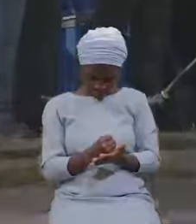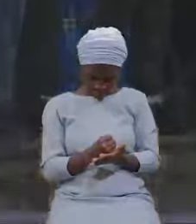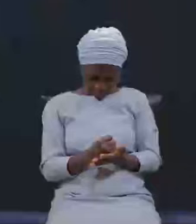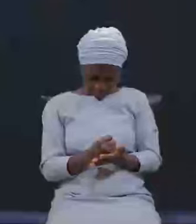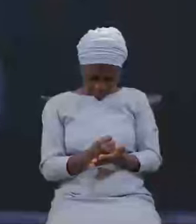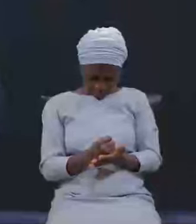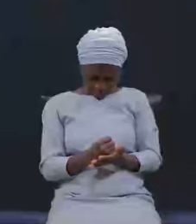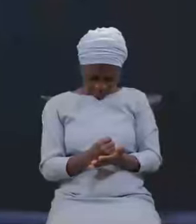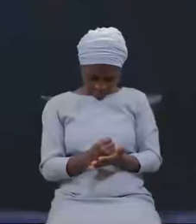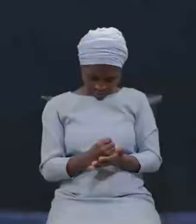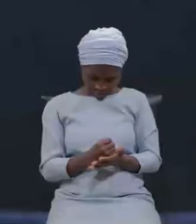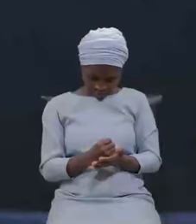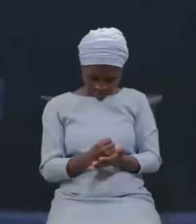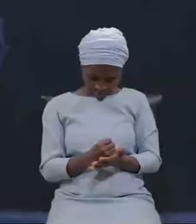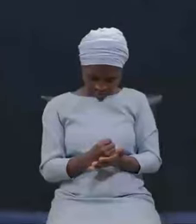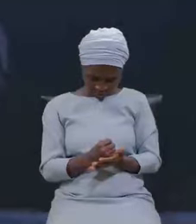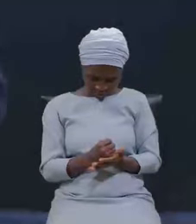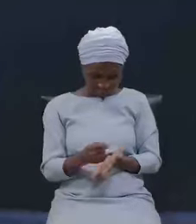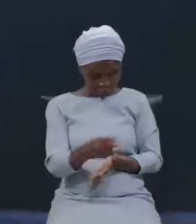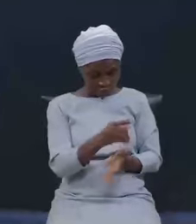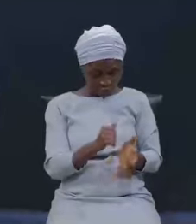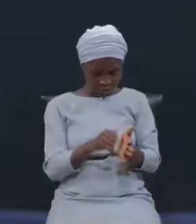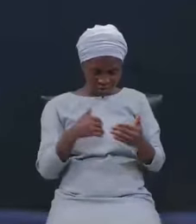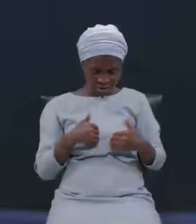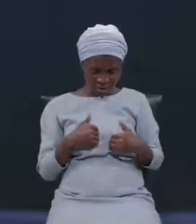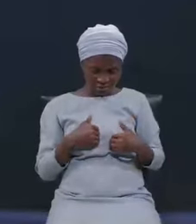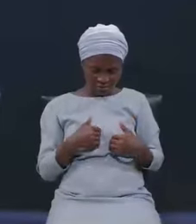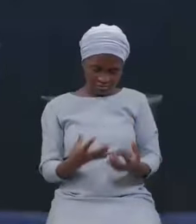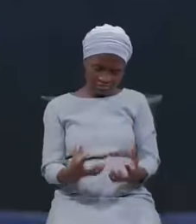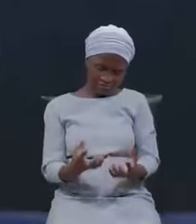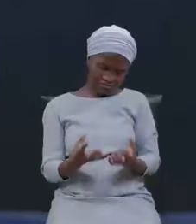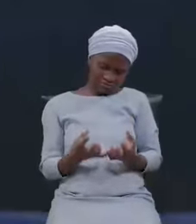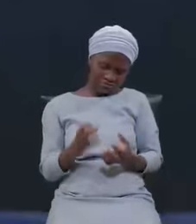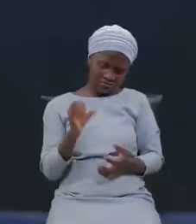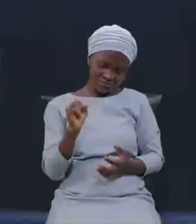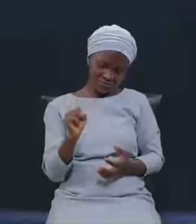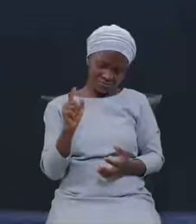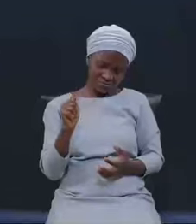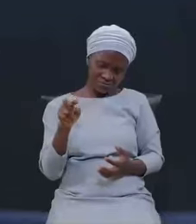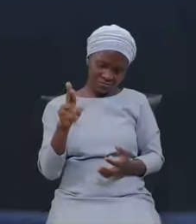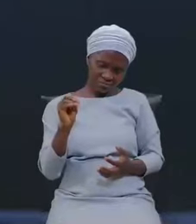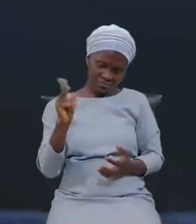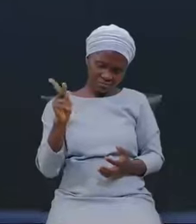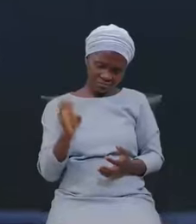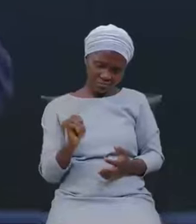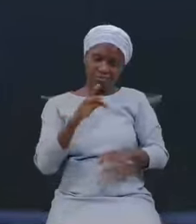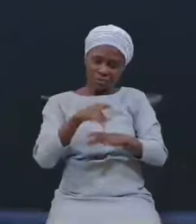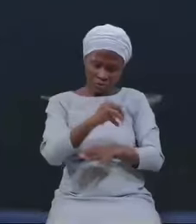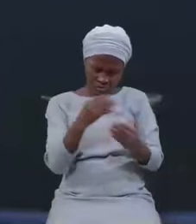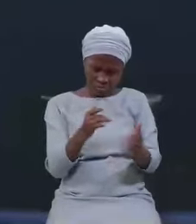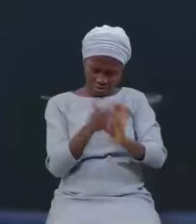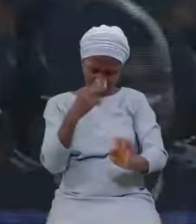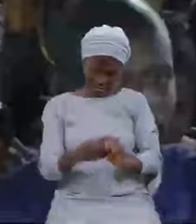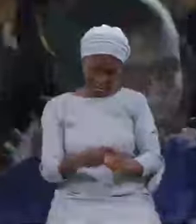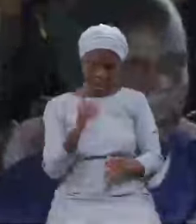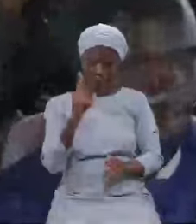Ceux qui ont d'AVC, touche-les maintenant. Un pied plus court que l'autre, touche-les maintenant.